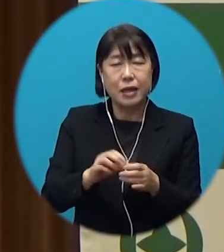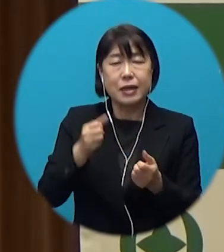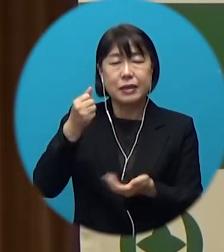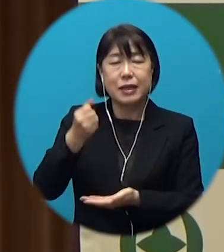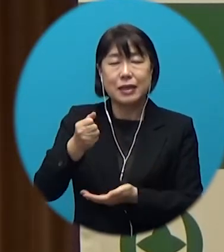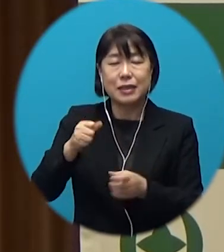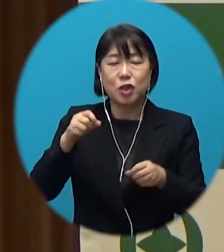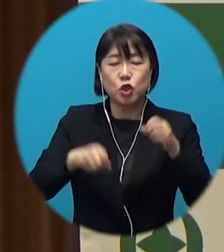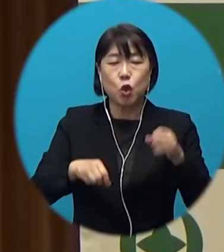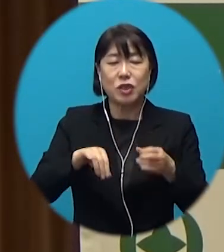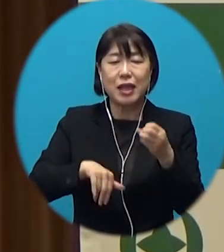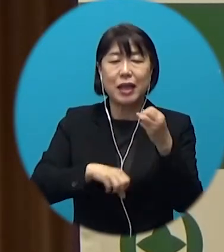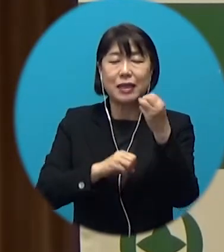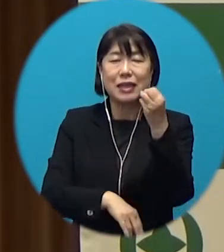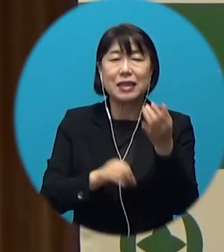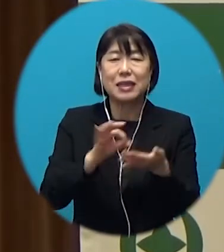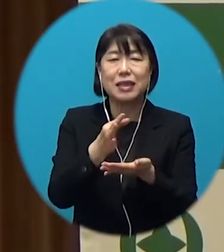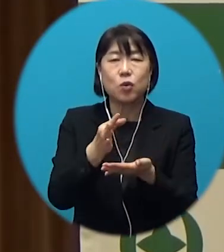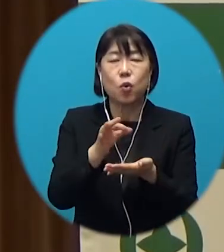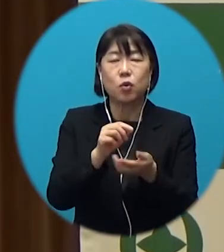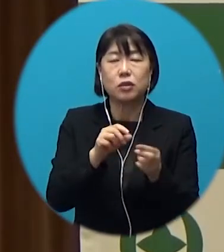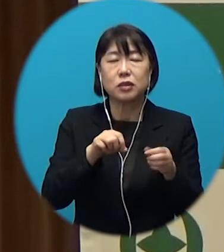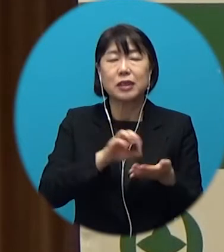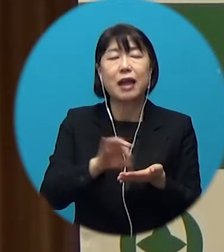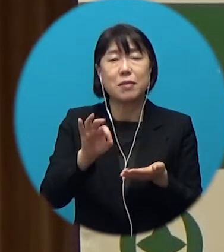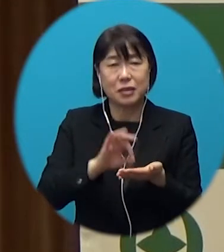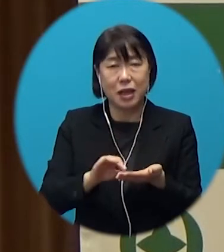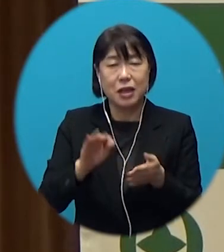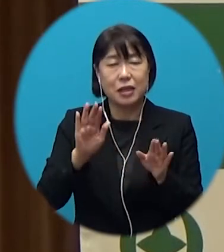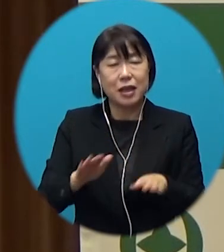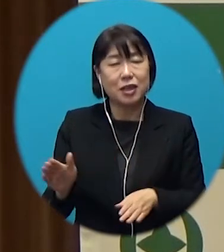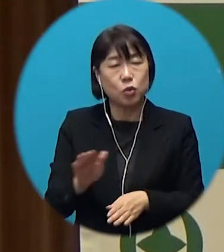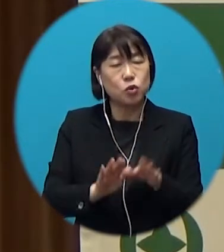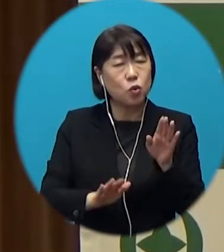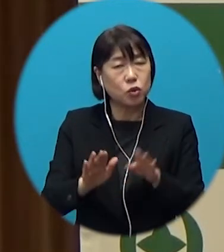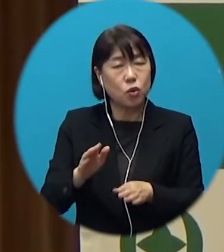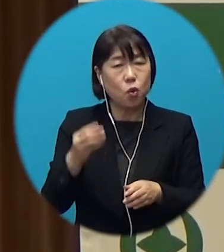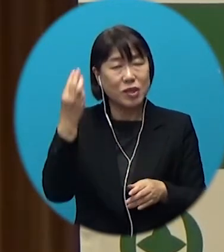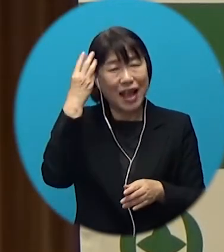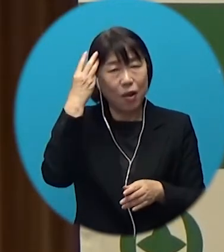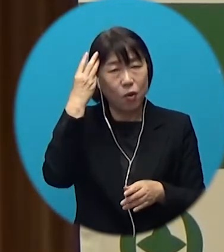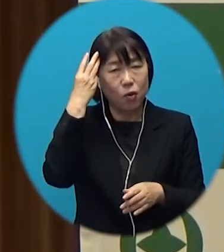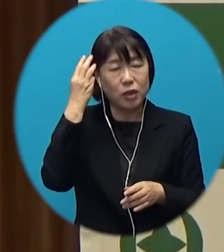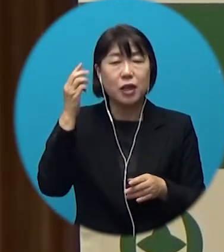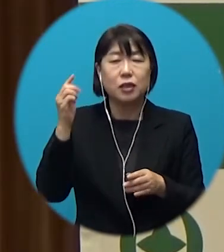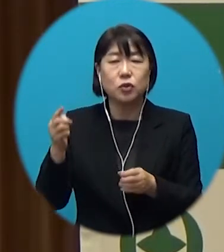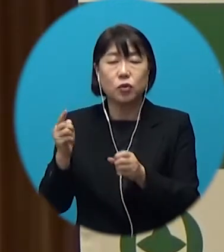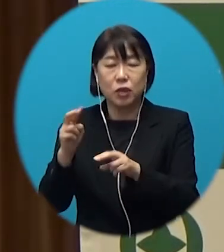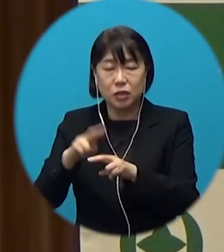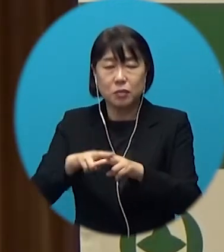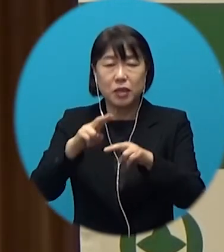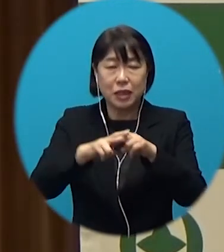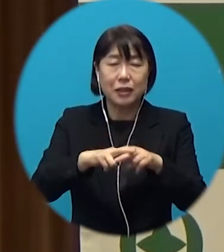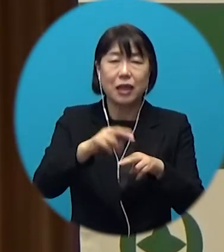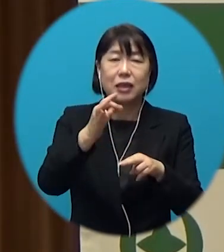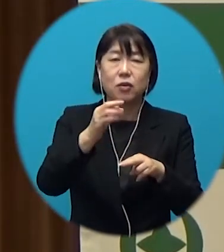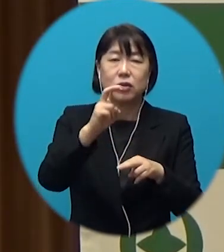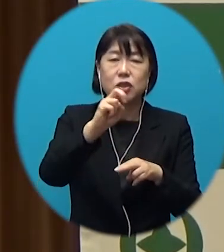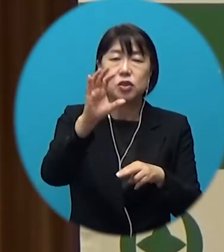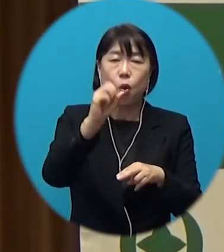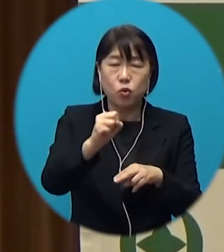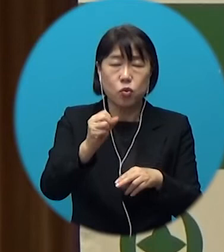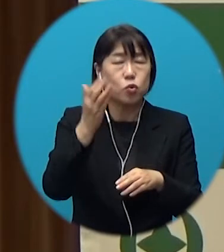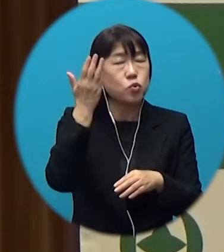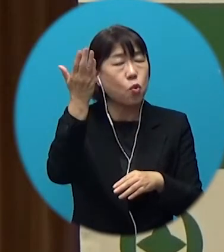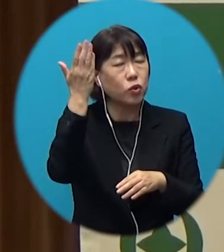を通じてまいりますけれども、既に状況を参考にですね、昨年の金額の20億円と言いますが、それについて、